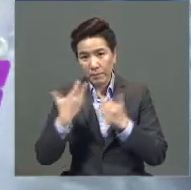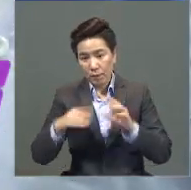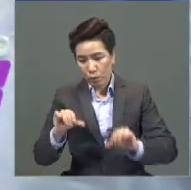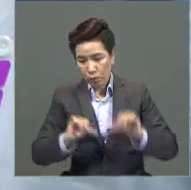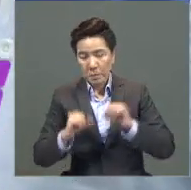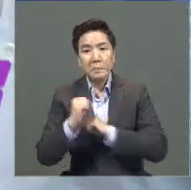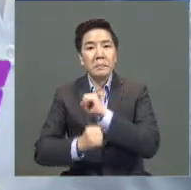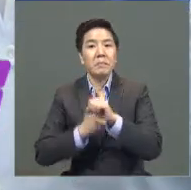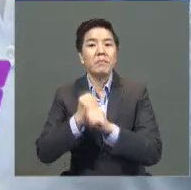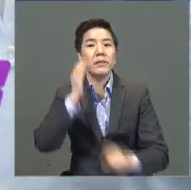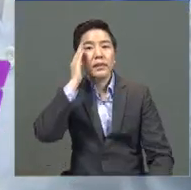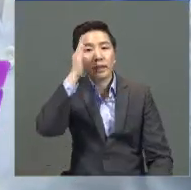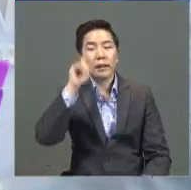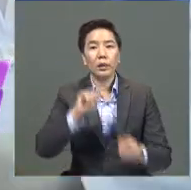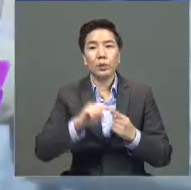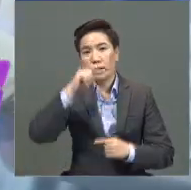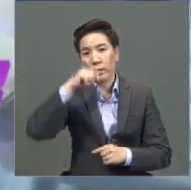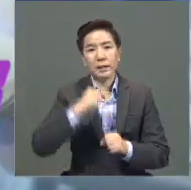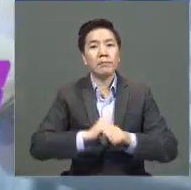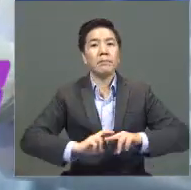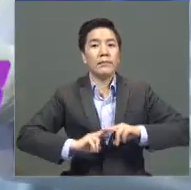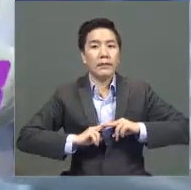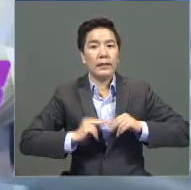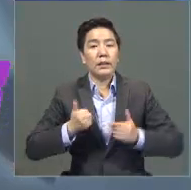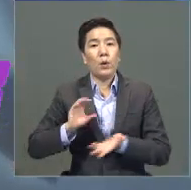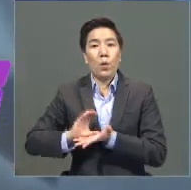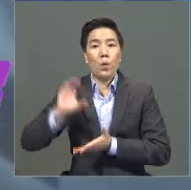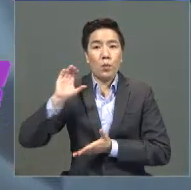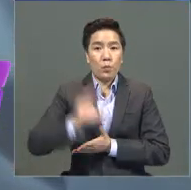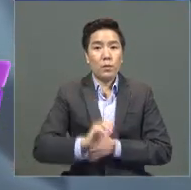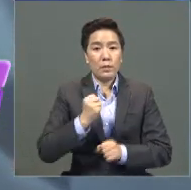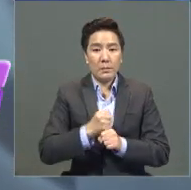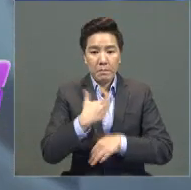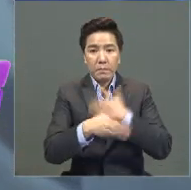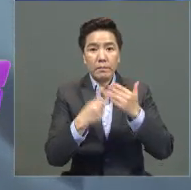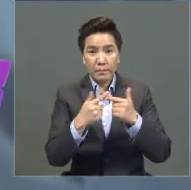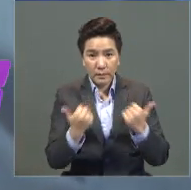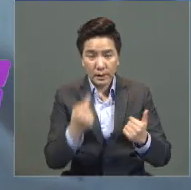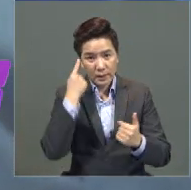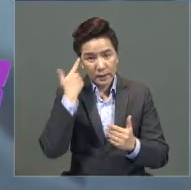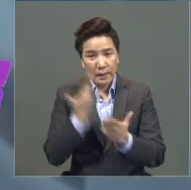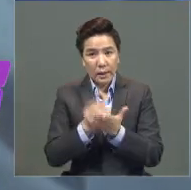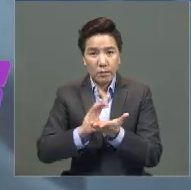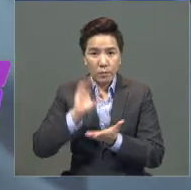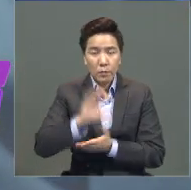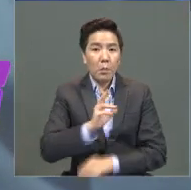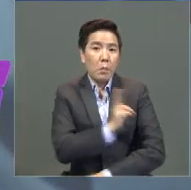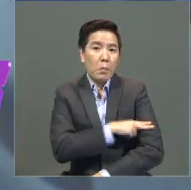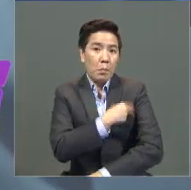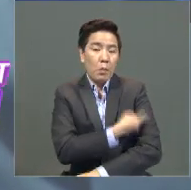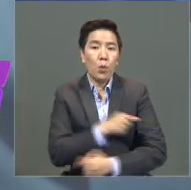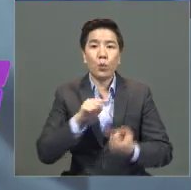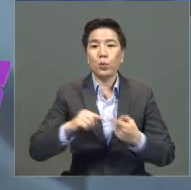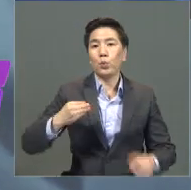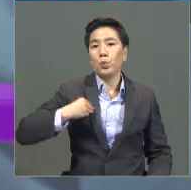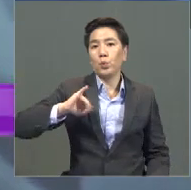ผลิตรถซีนได้ในปีหน้าในโรงงานภายในประเทศครับส่วนงบประมาณก็ติดพัฒนาวัคซีนนั้นได้จัดสรรงบประมาณให้คณะแพทยศาสตร์